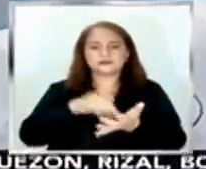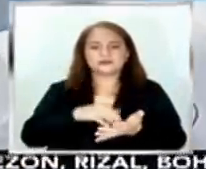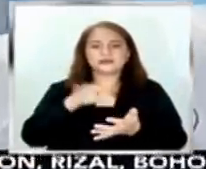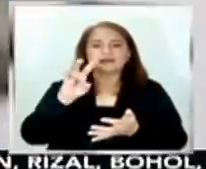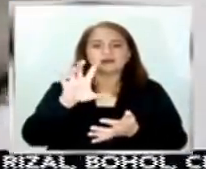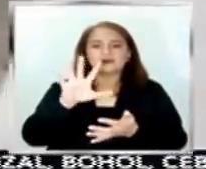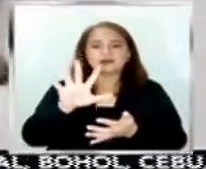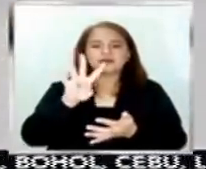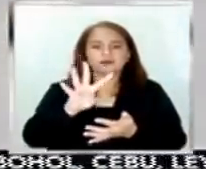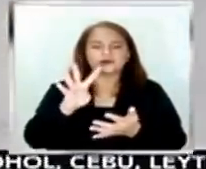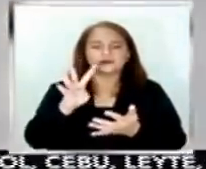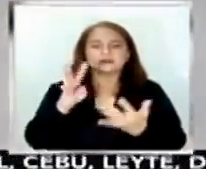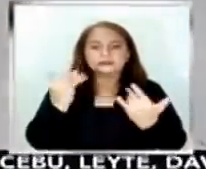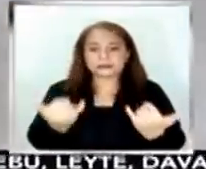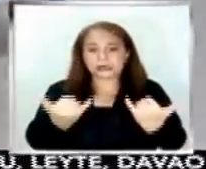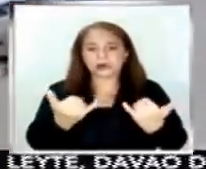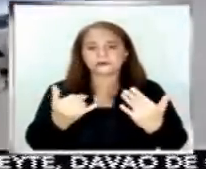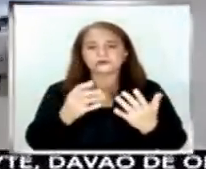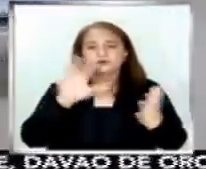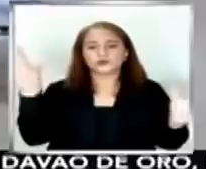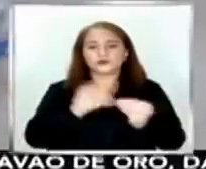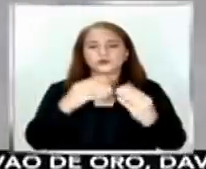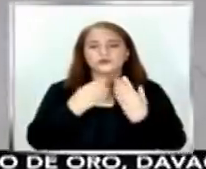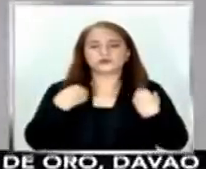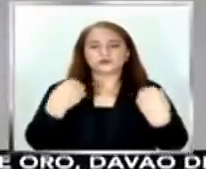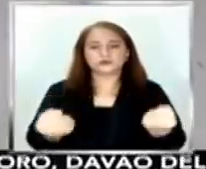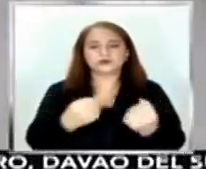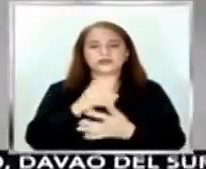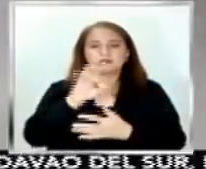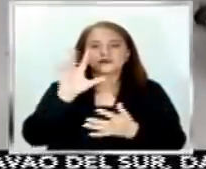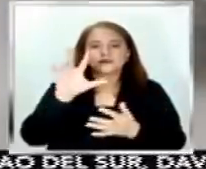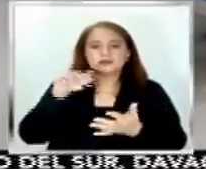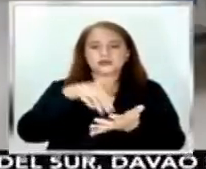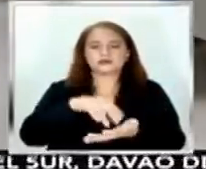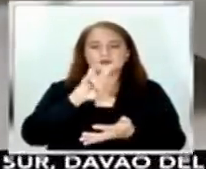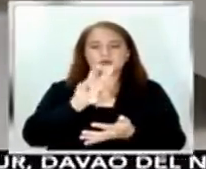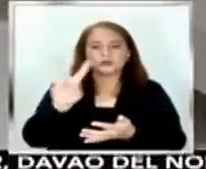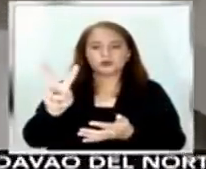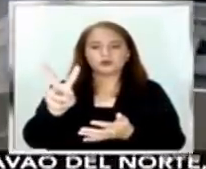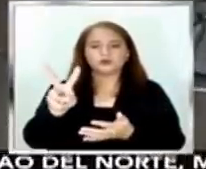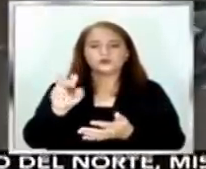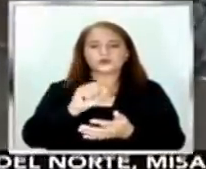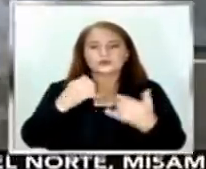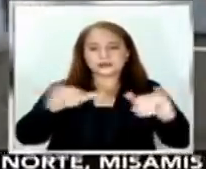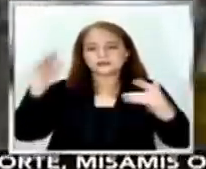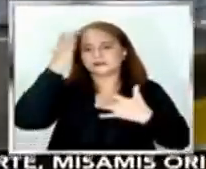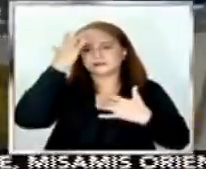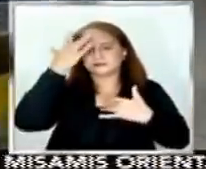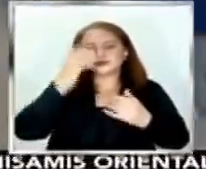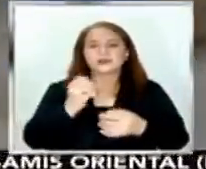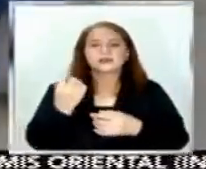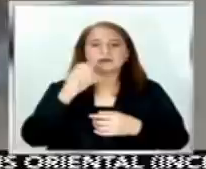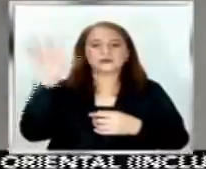577,754 na ang total recoveries. Nasa 73,072 ang bilang ng mga aktibong kaso. 11% yan